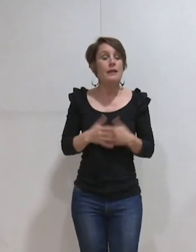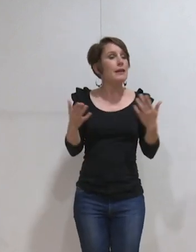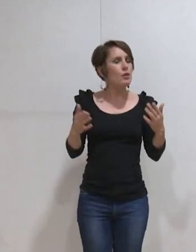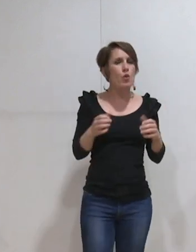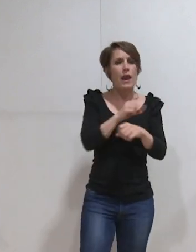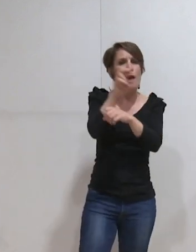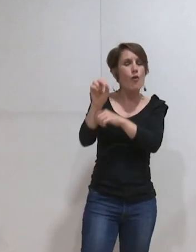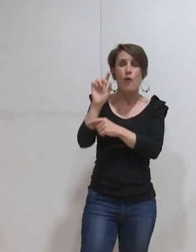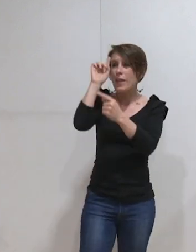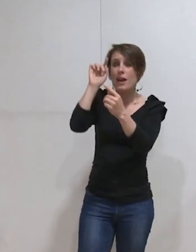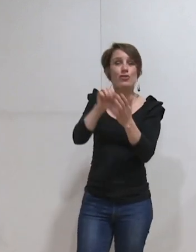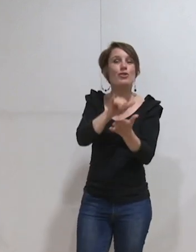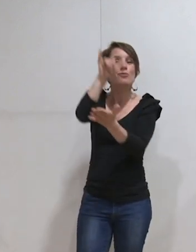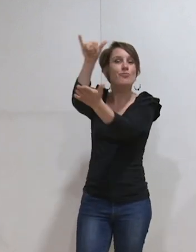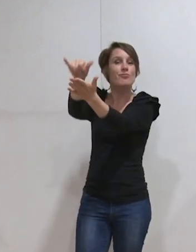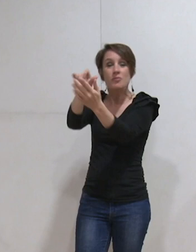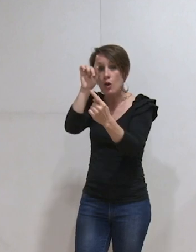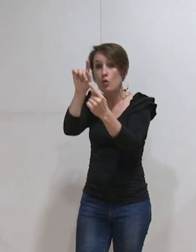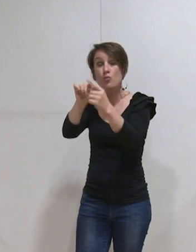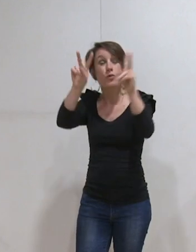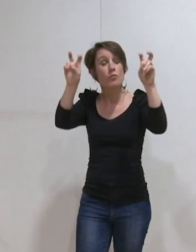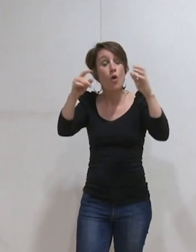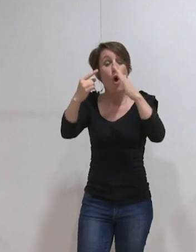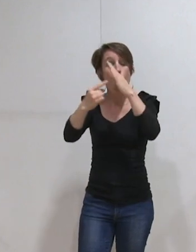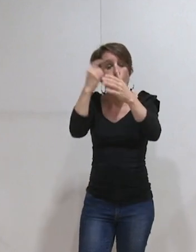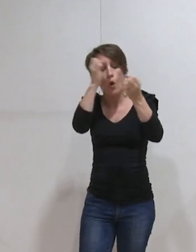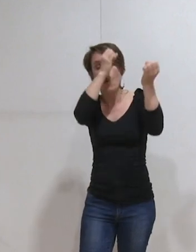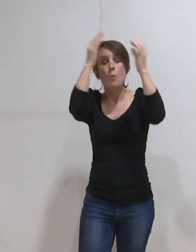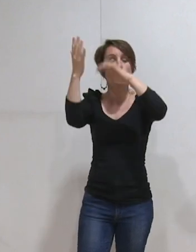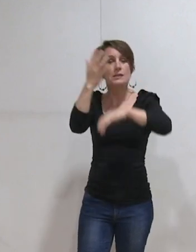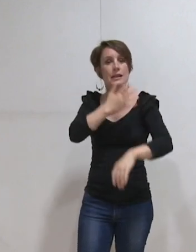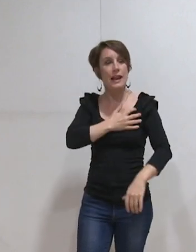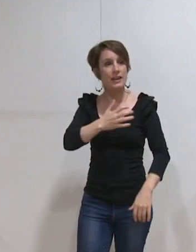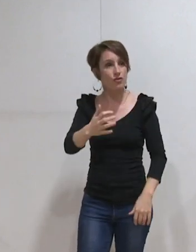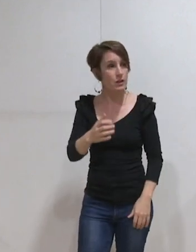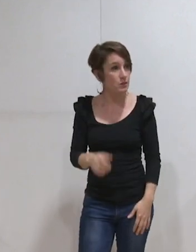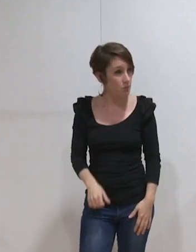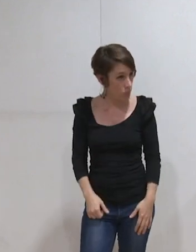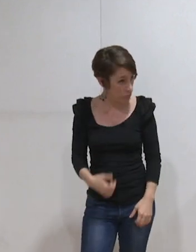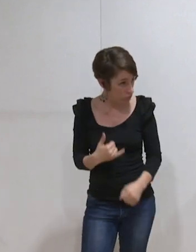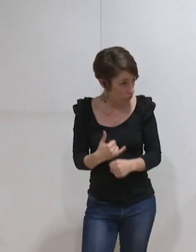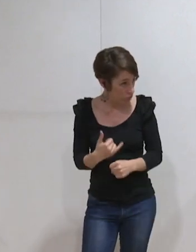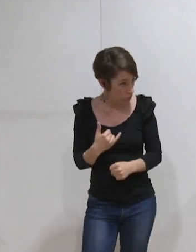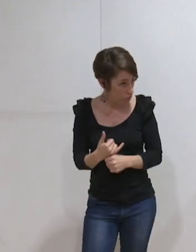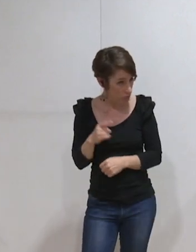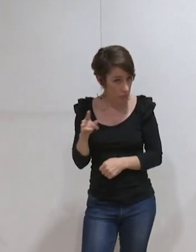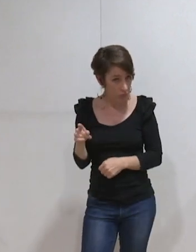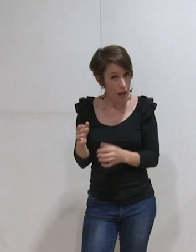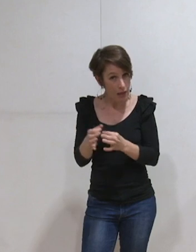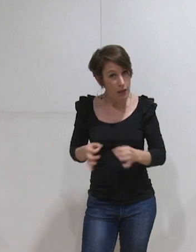la richesse puisque le Boutan porte donc cette